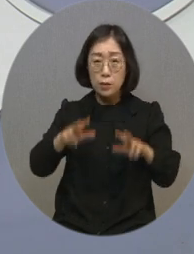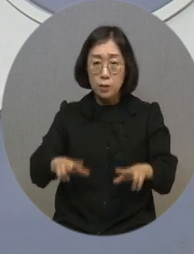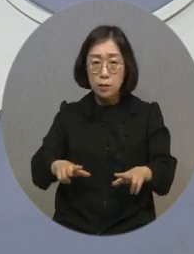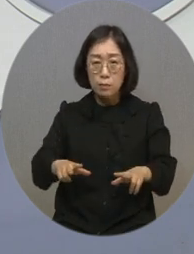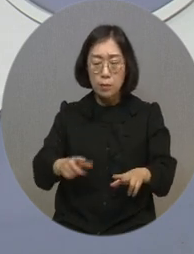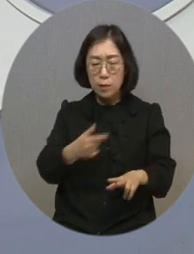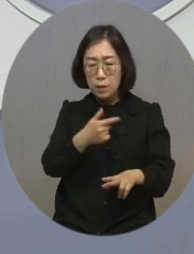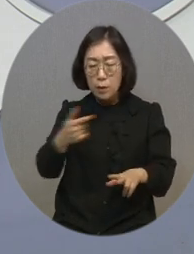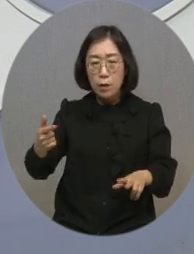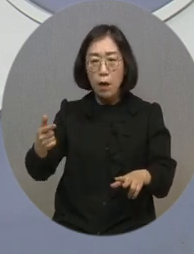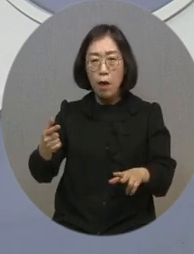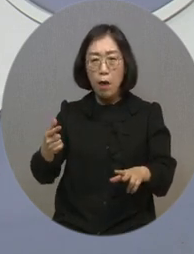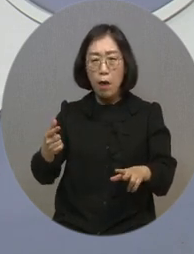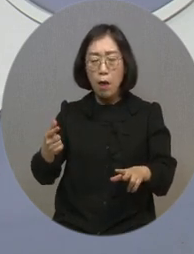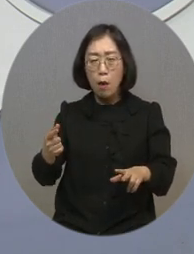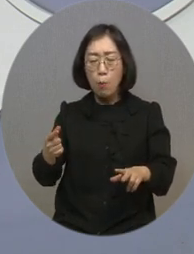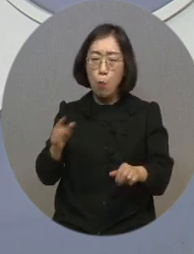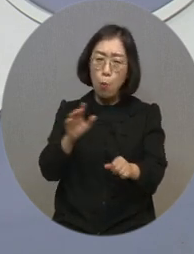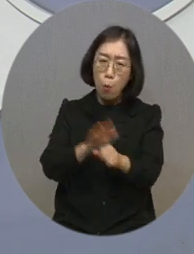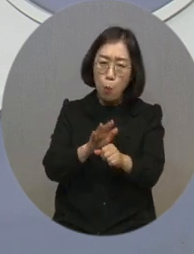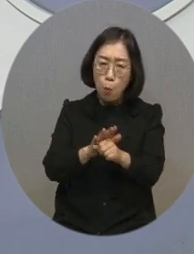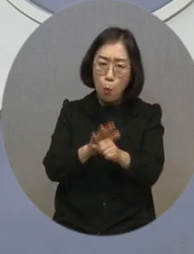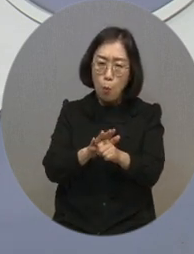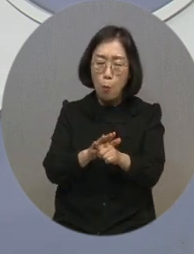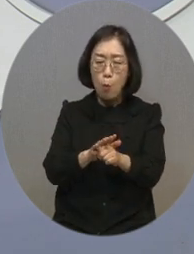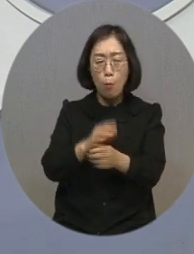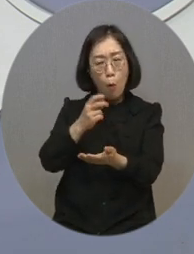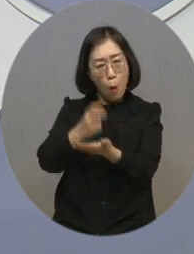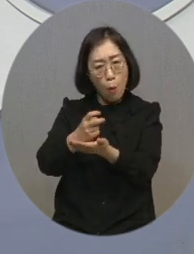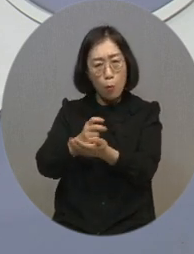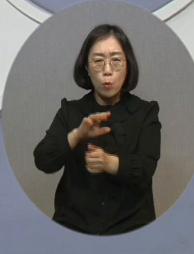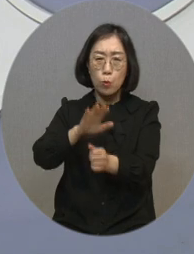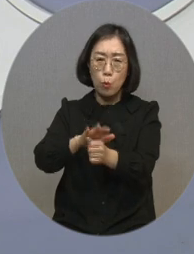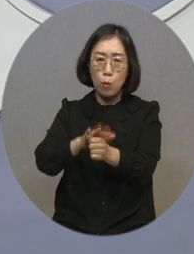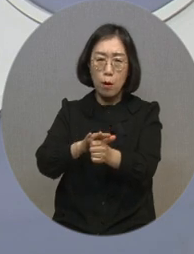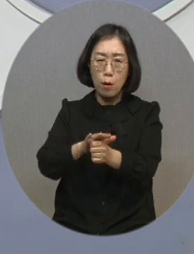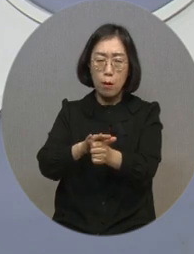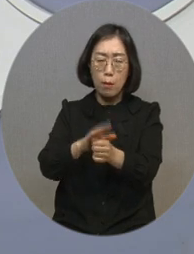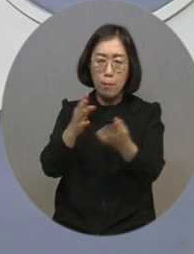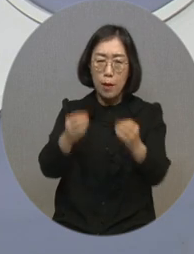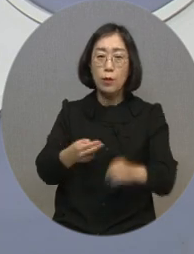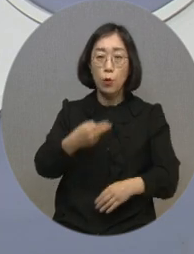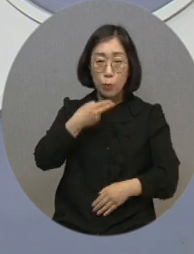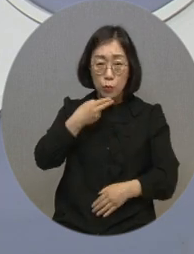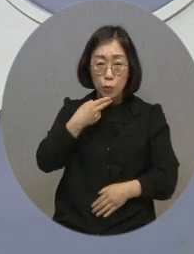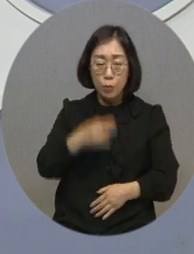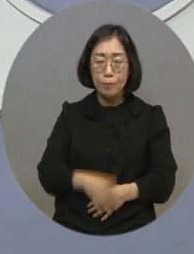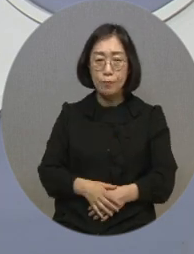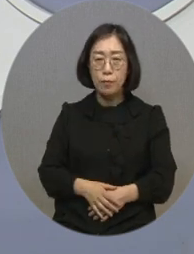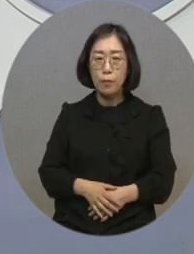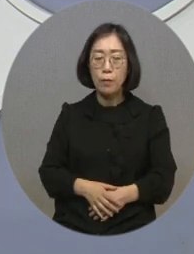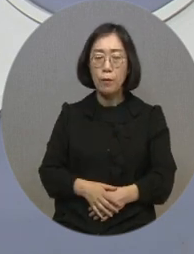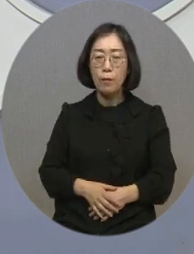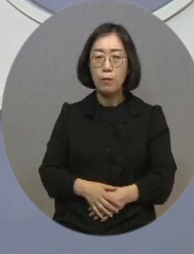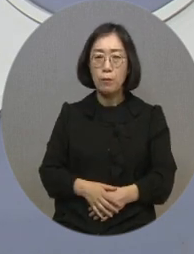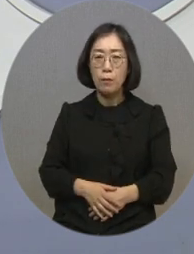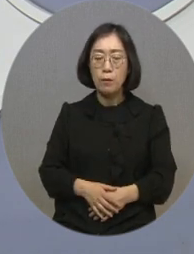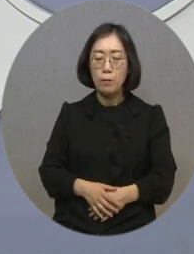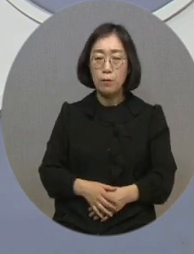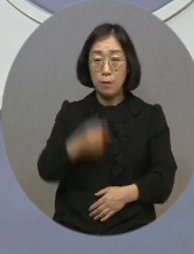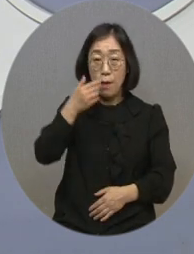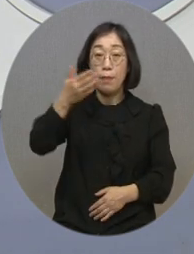게 없더라고요. 법적으로. 그래서 이제 법적으로 봤는데